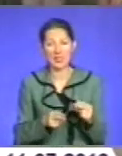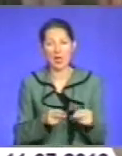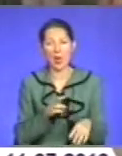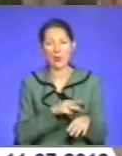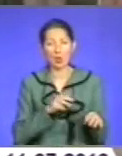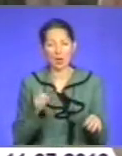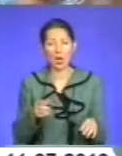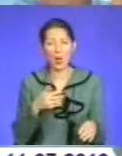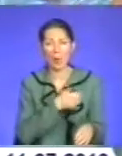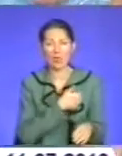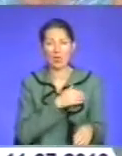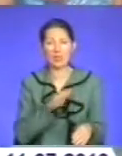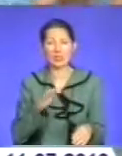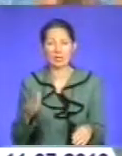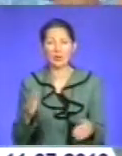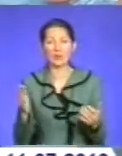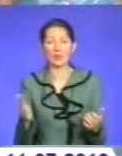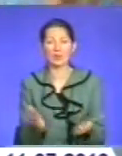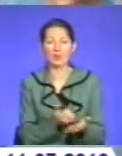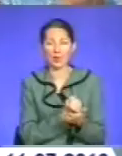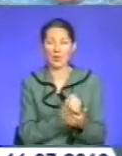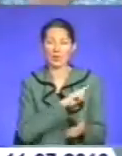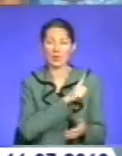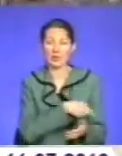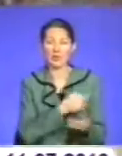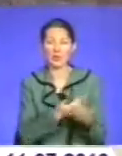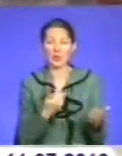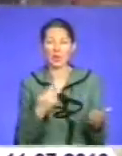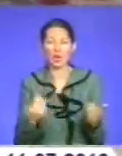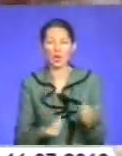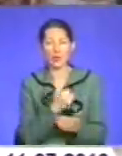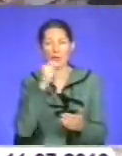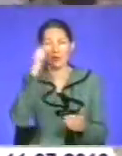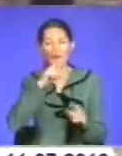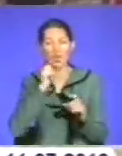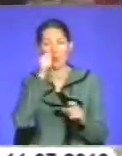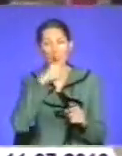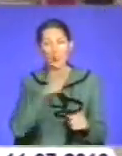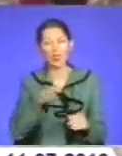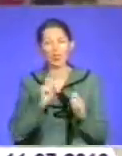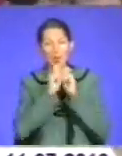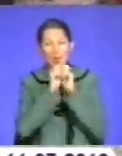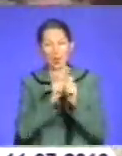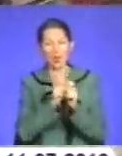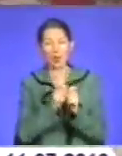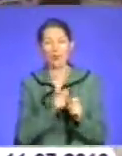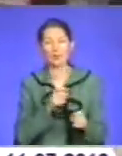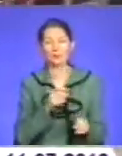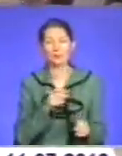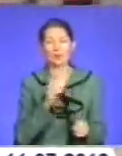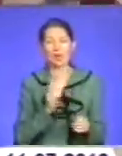побажали відпочиваючим дітям набратися сил перед новим навчальним роком. А діти подякували гостям у пагонах за гарно